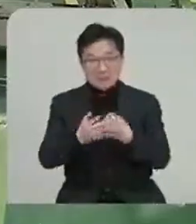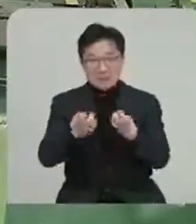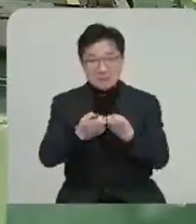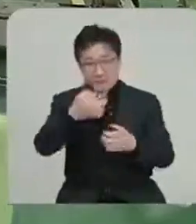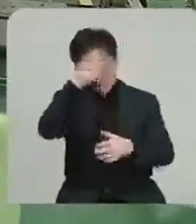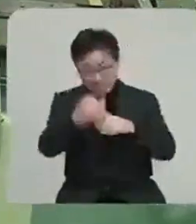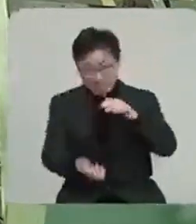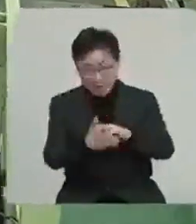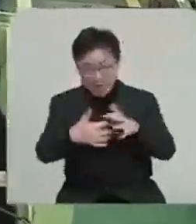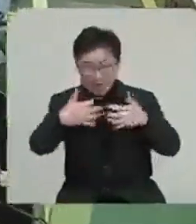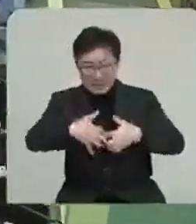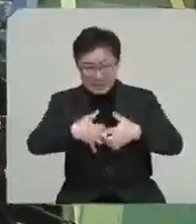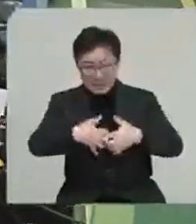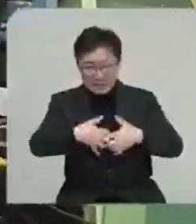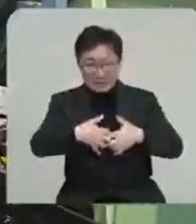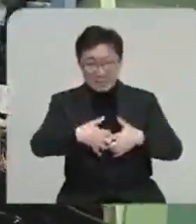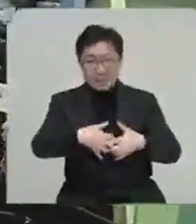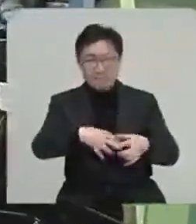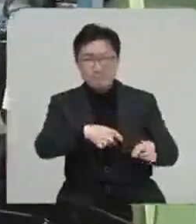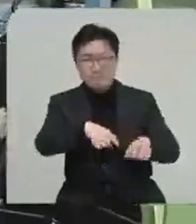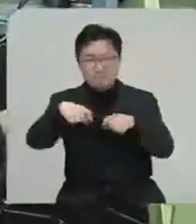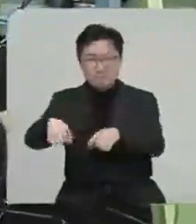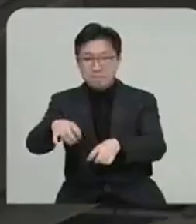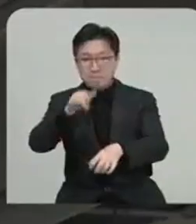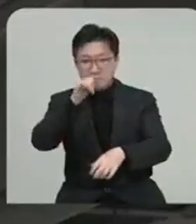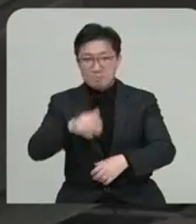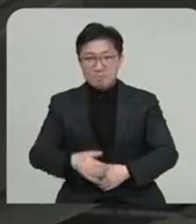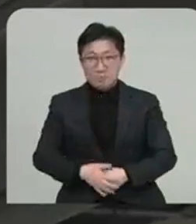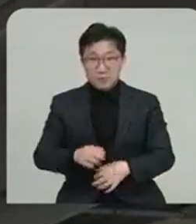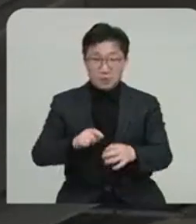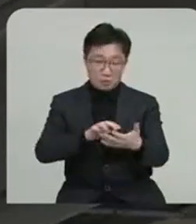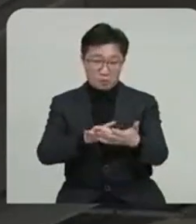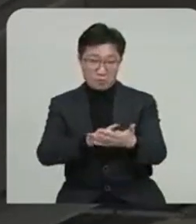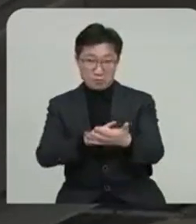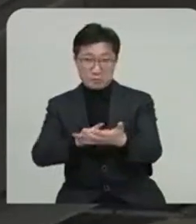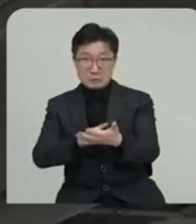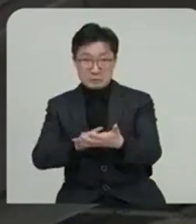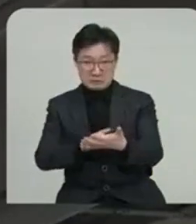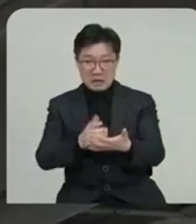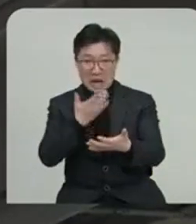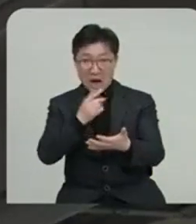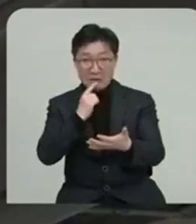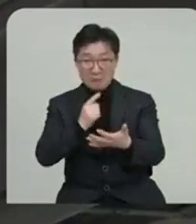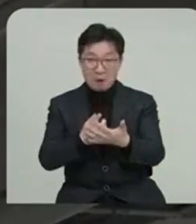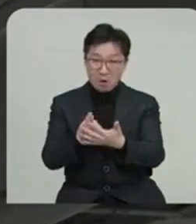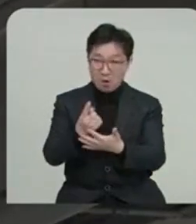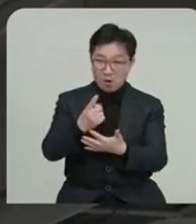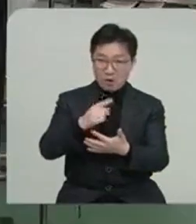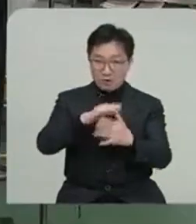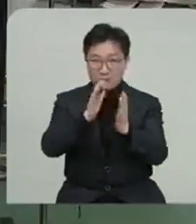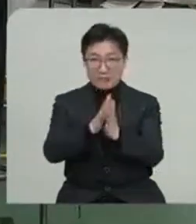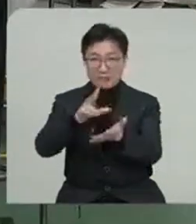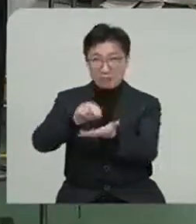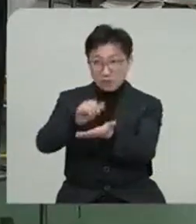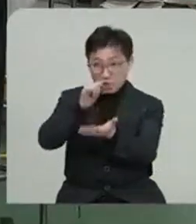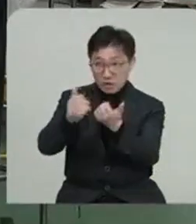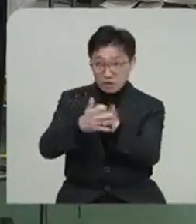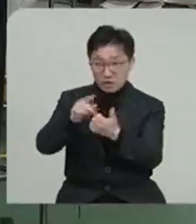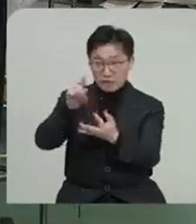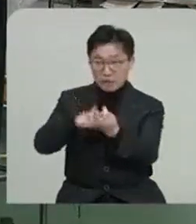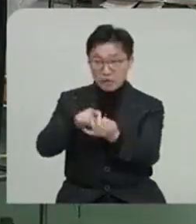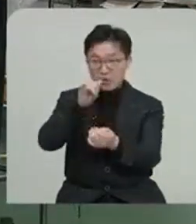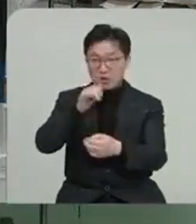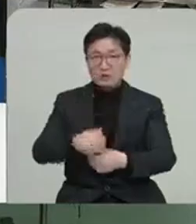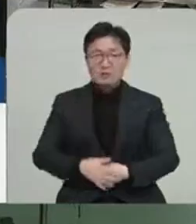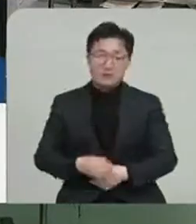기계가 쉽게 운반합니다. 모니터로는 실시간으로 작업 상황을 확인하면서 현장의 문제점을 찾아냅니다. 이